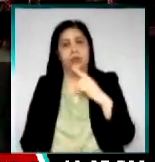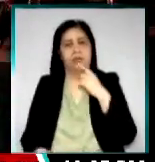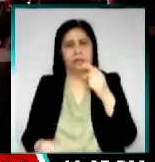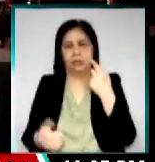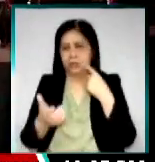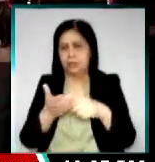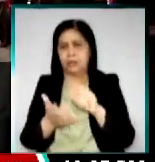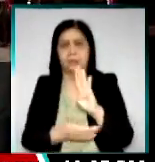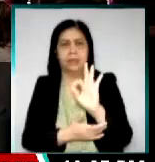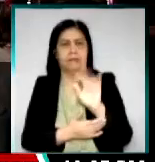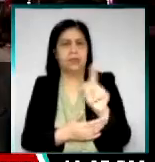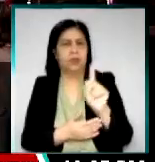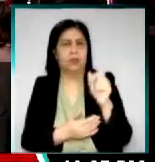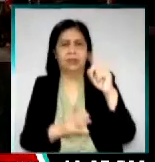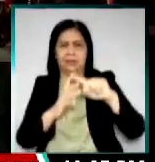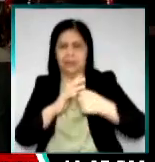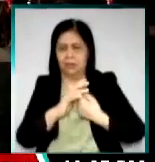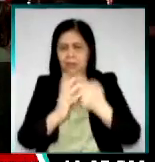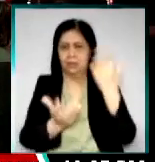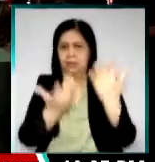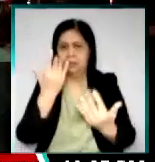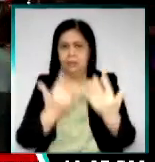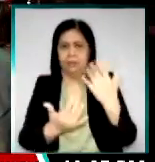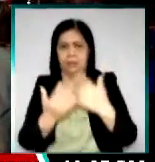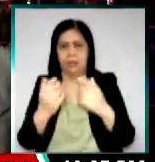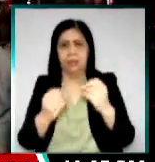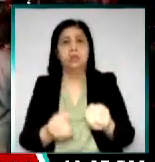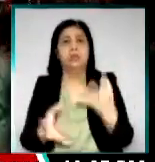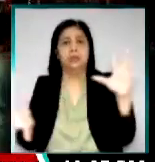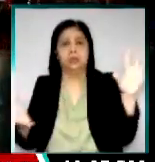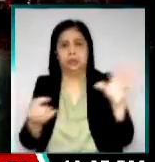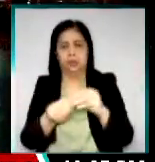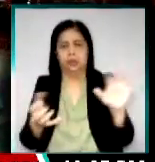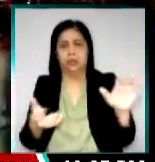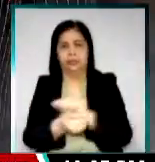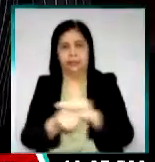ang pinagmulan ng apoy at ang halaga ng pinsala.